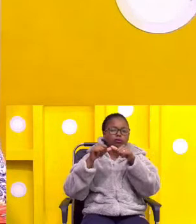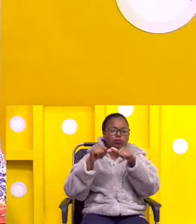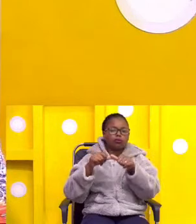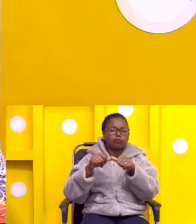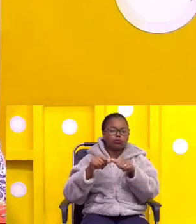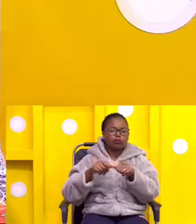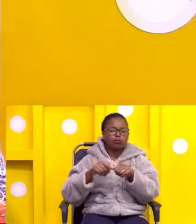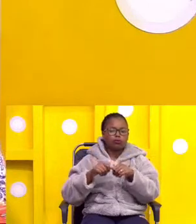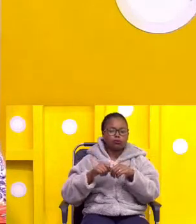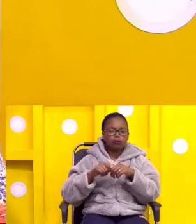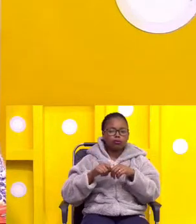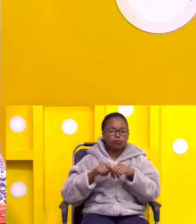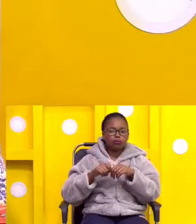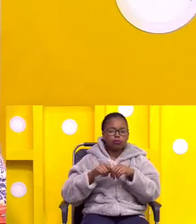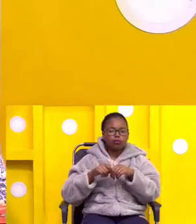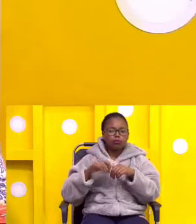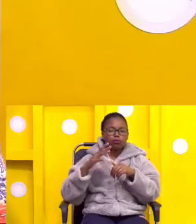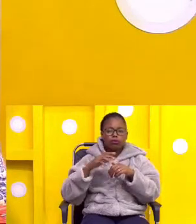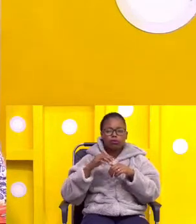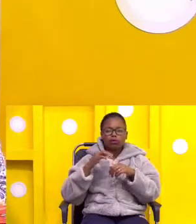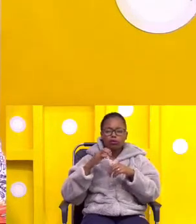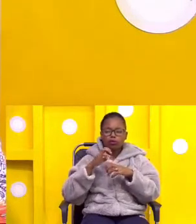nothiraga riria mweni oiga